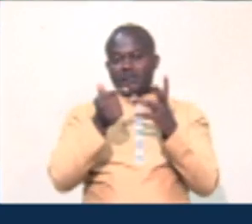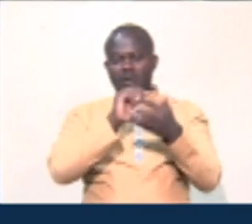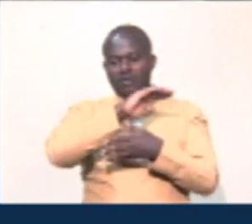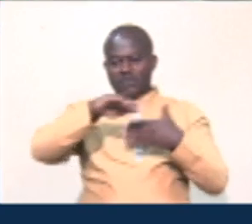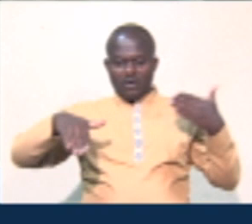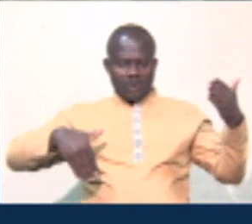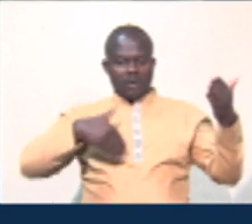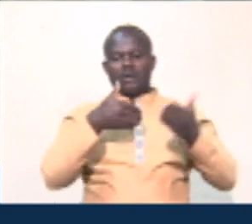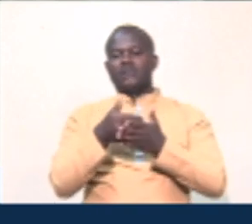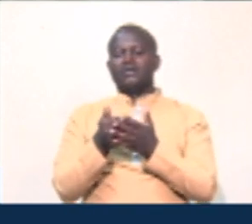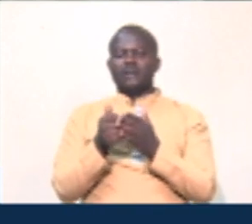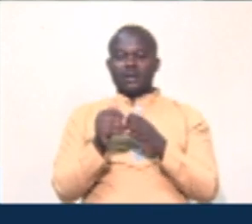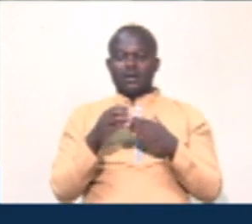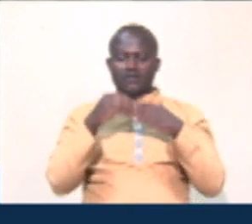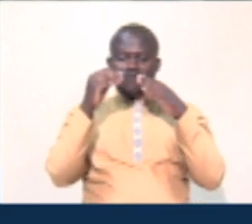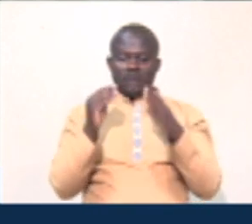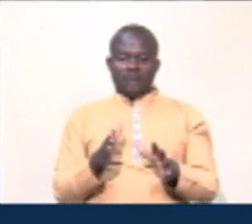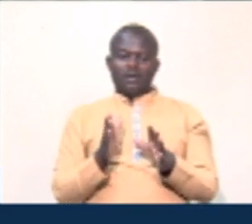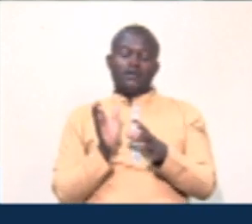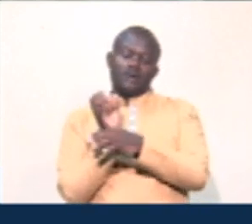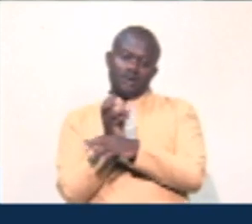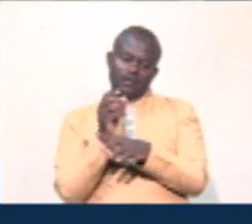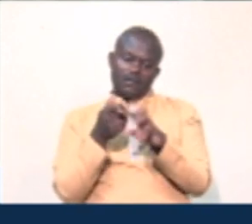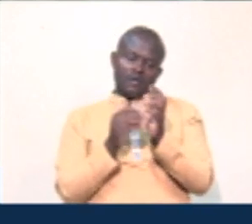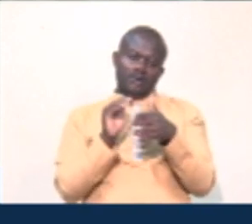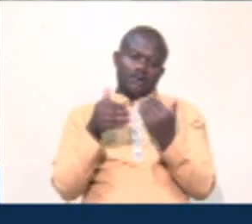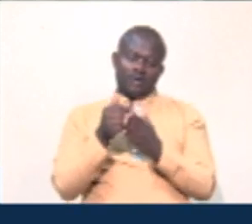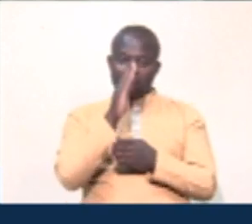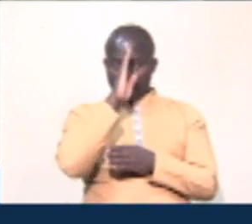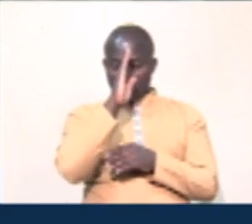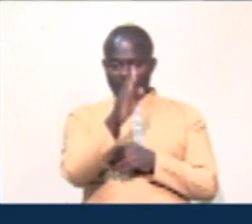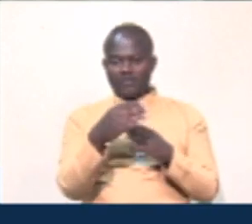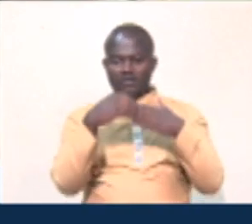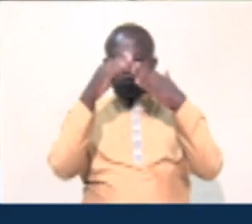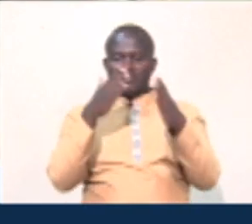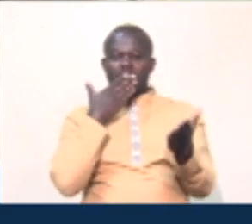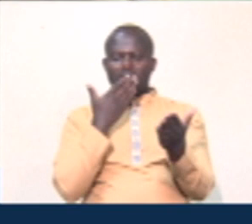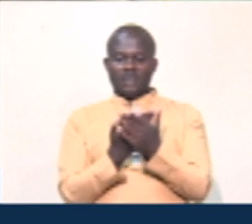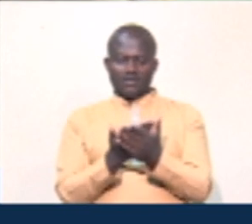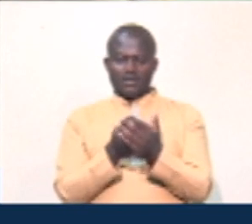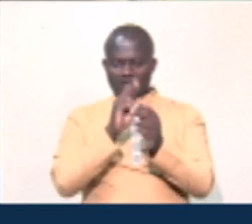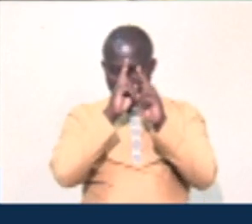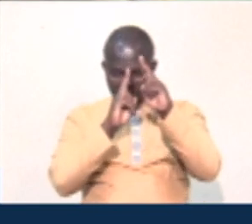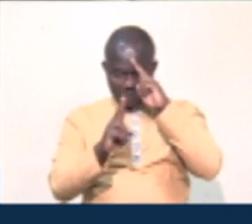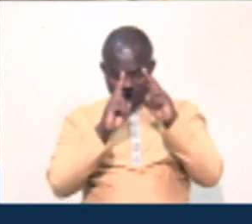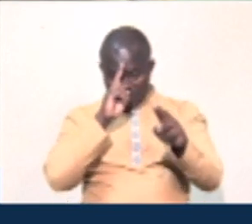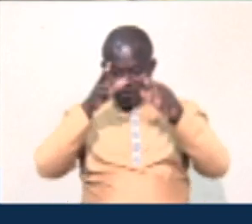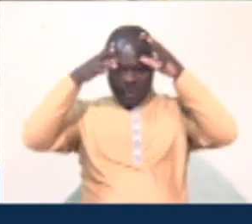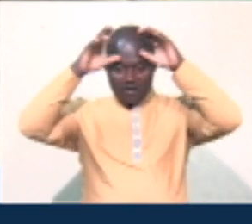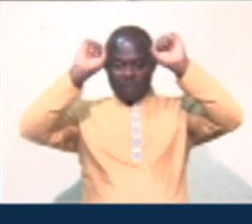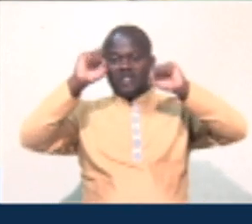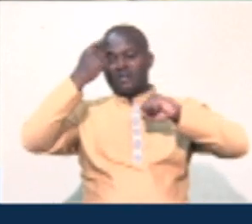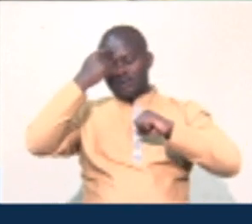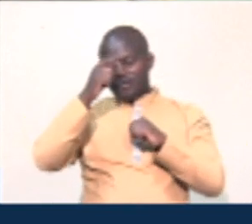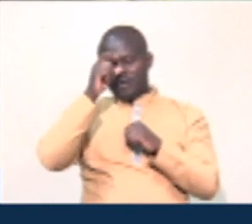bikaba birangajwe imbere n'impanuro ndetse n'umurongo w'imiyoborere myiza abanyakubaha Perezida wa